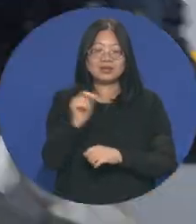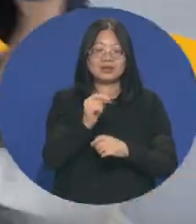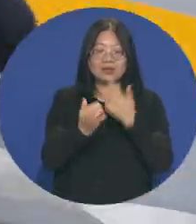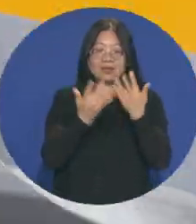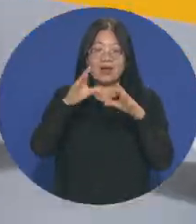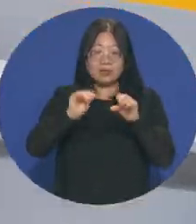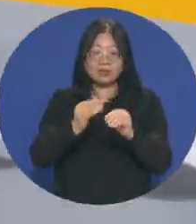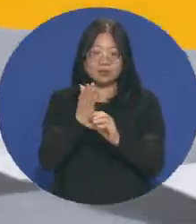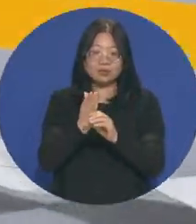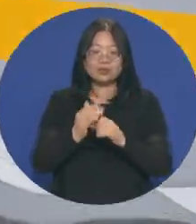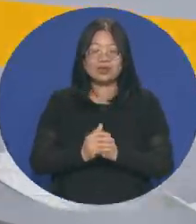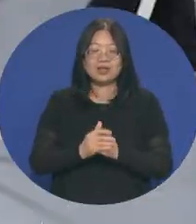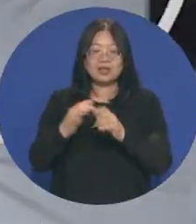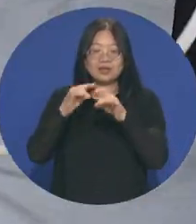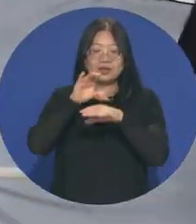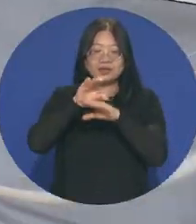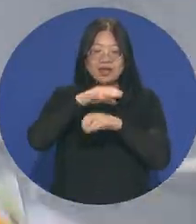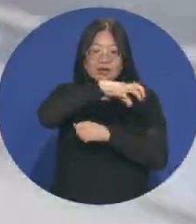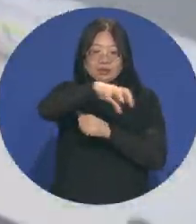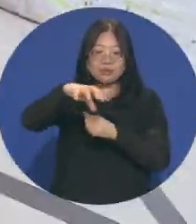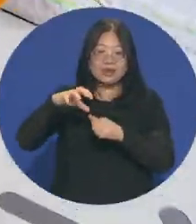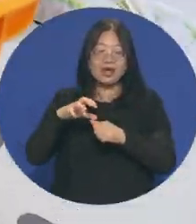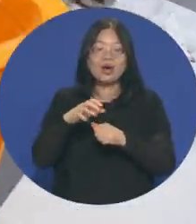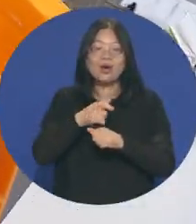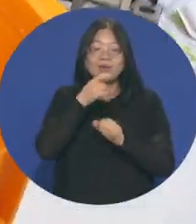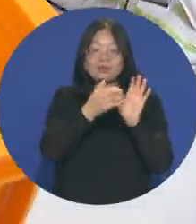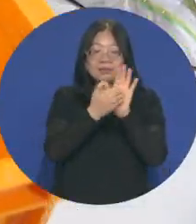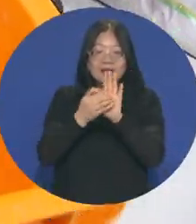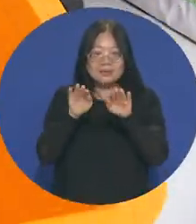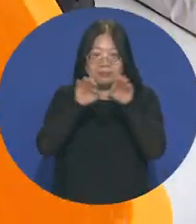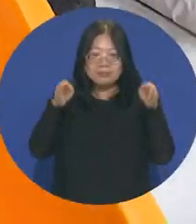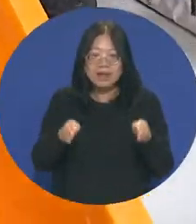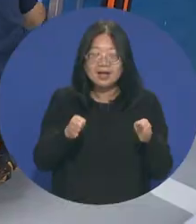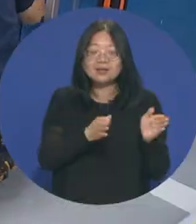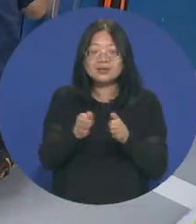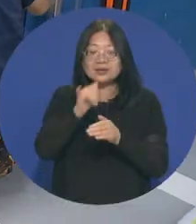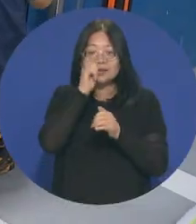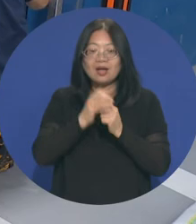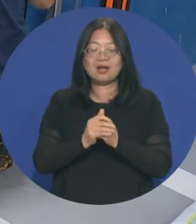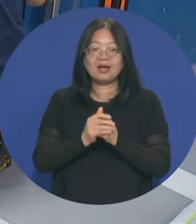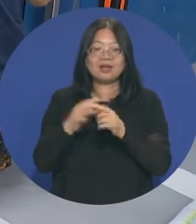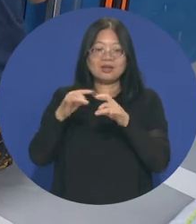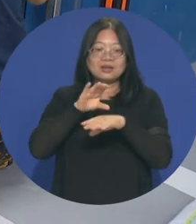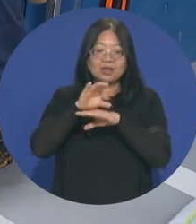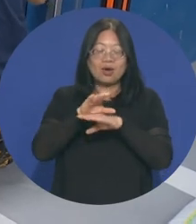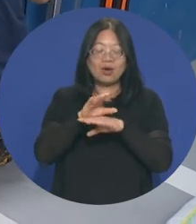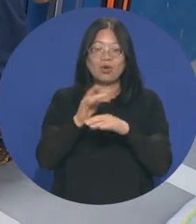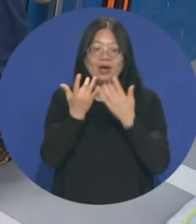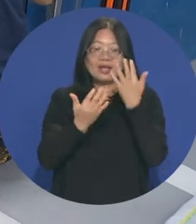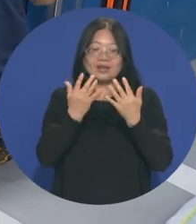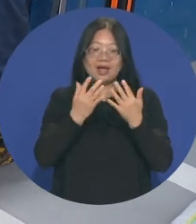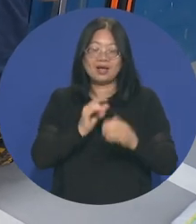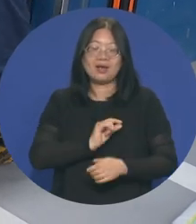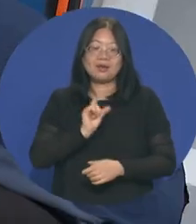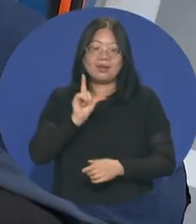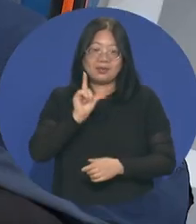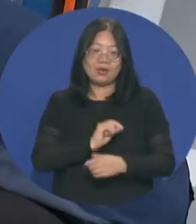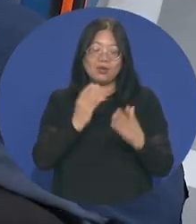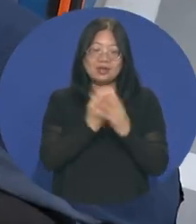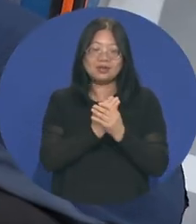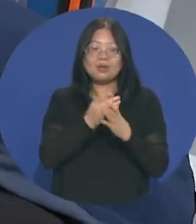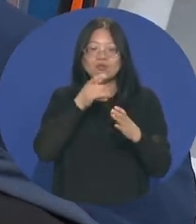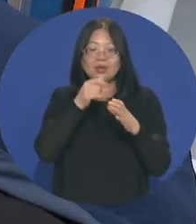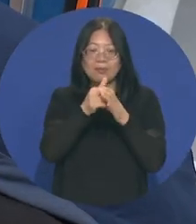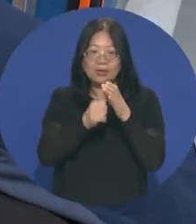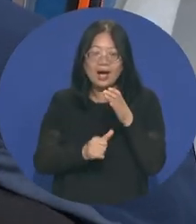화재 진압에 나섭니다. 전기차 주변으로 물막이판도 설치합니다. 전기차 화재 특성상 배터리를 완전히